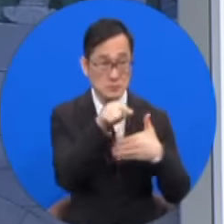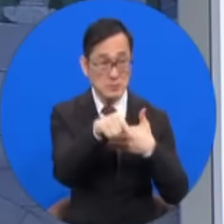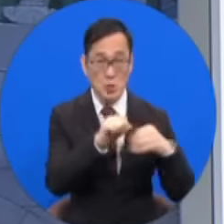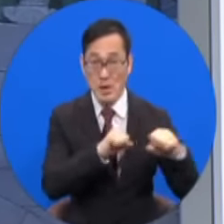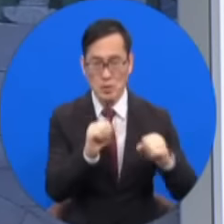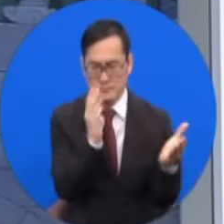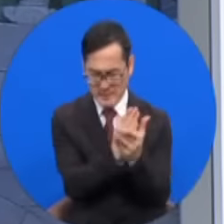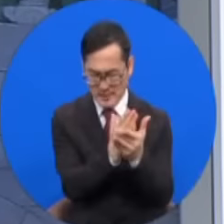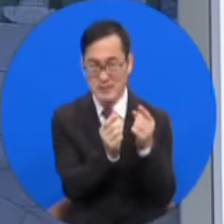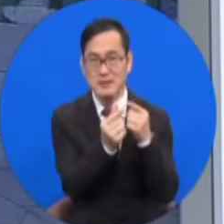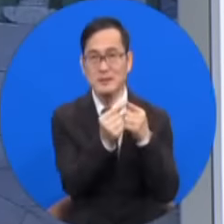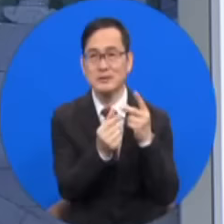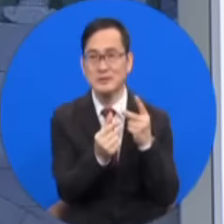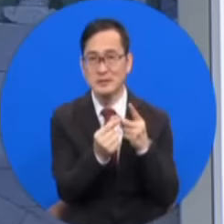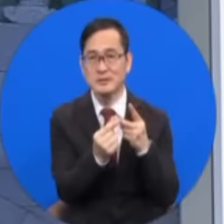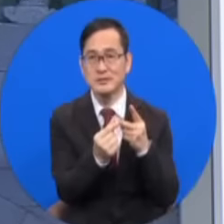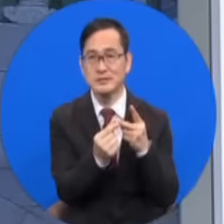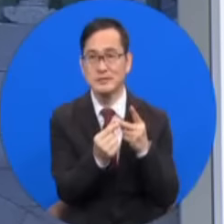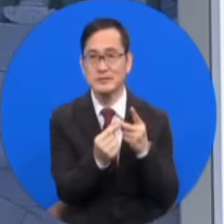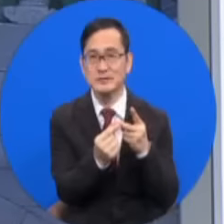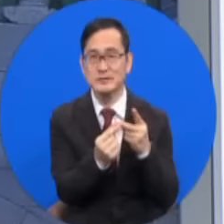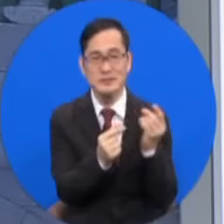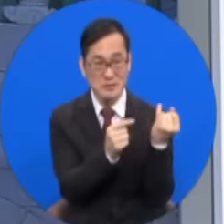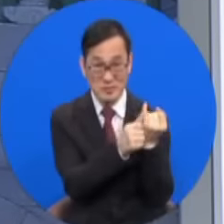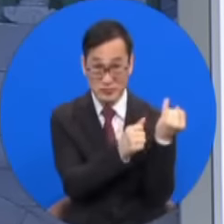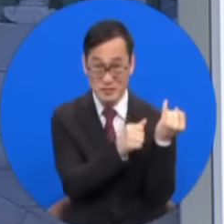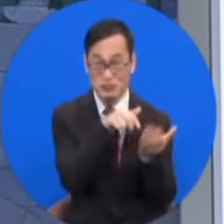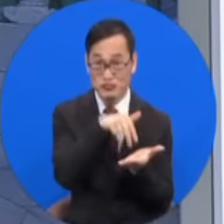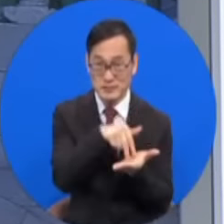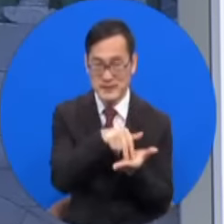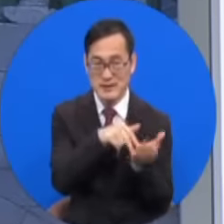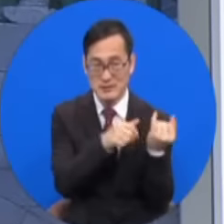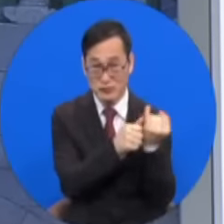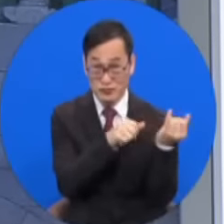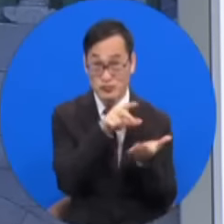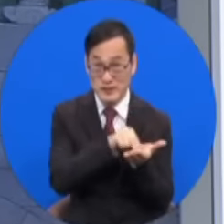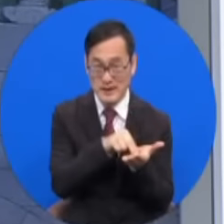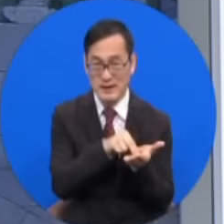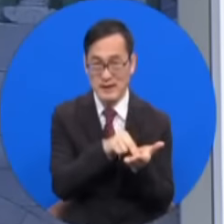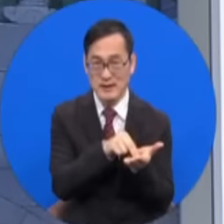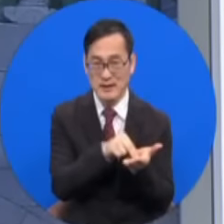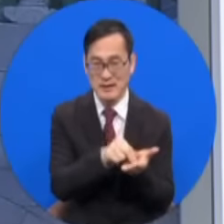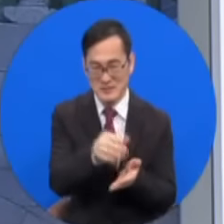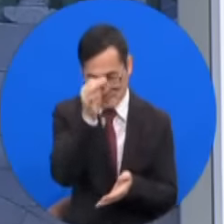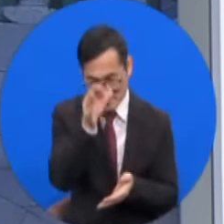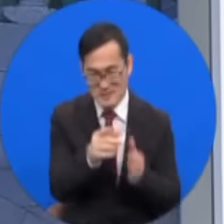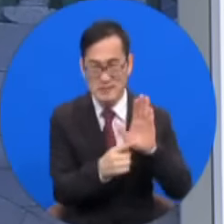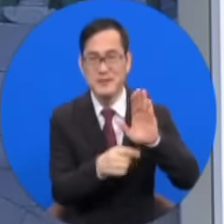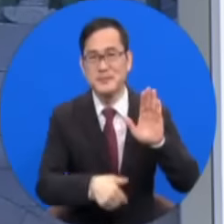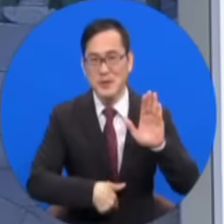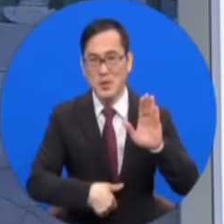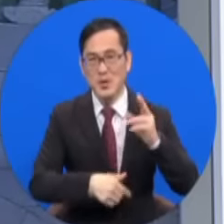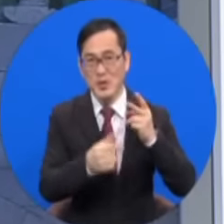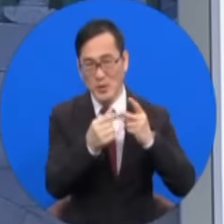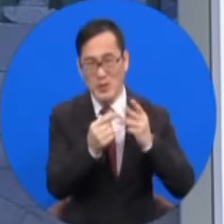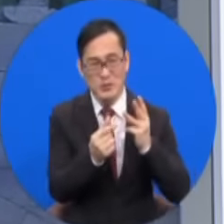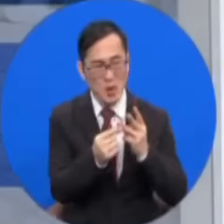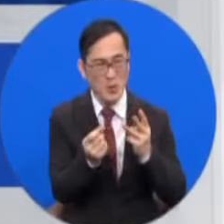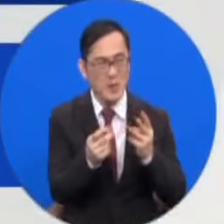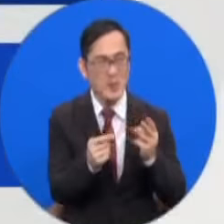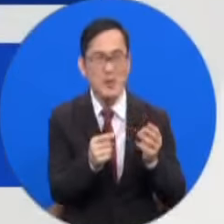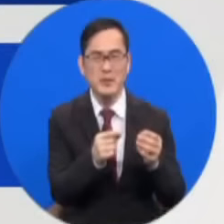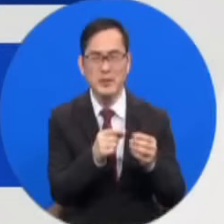그리고 성 있는 어 입장 표면과 협조 인적 쇄신이 그 말 다 하겠다네 그렇습니다 뭐